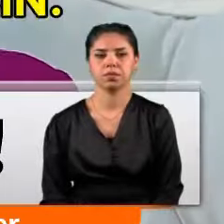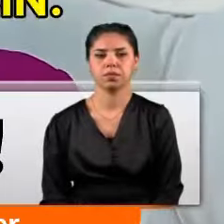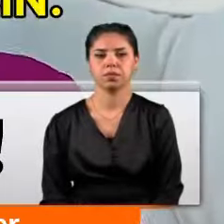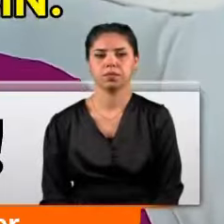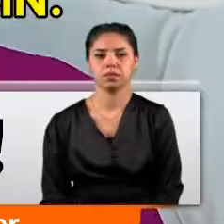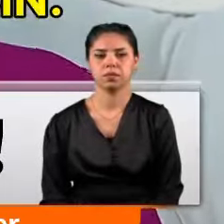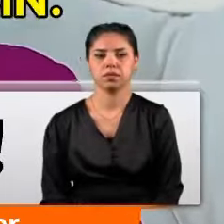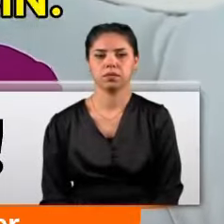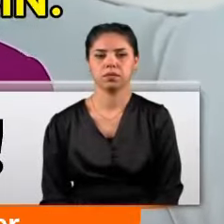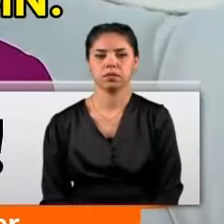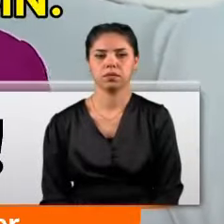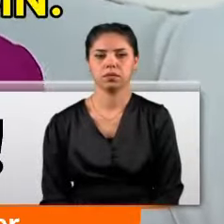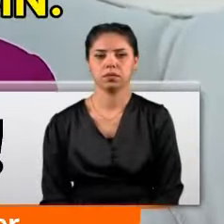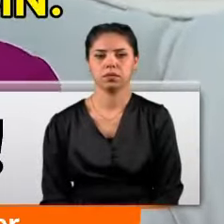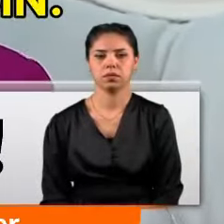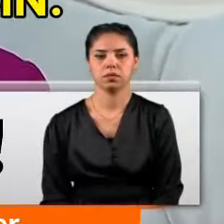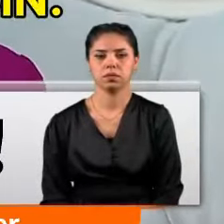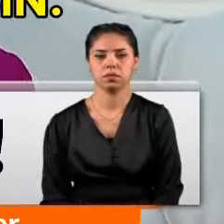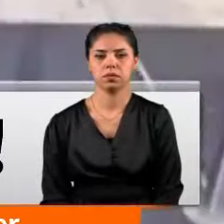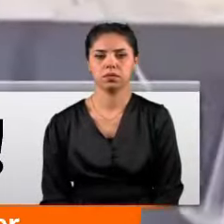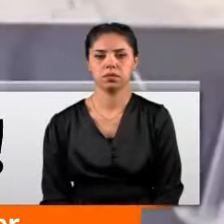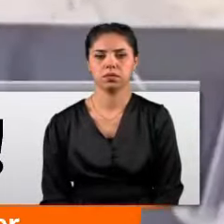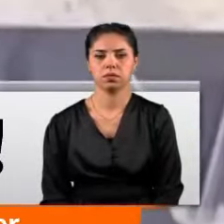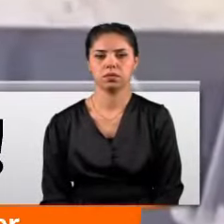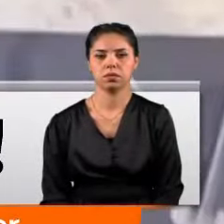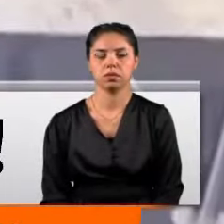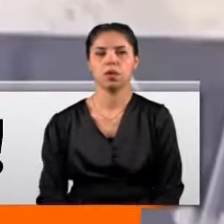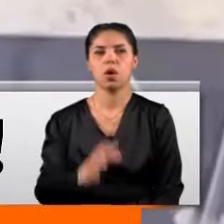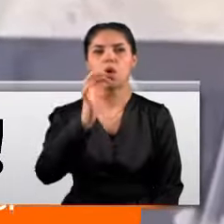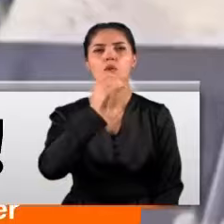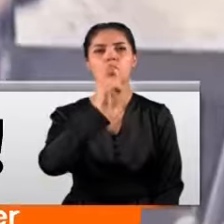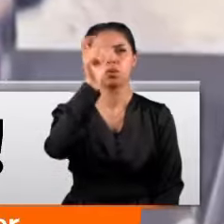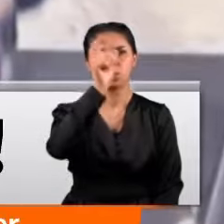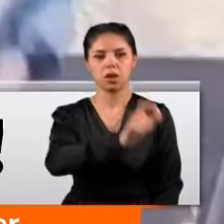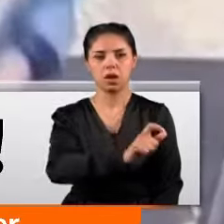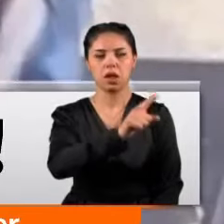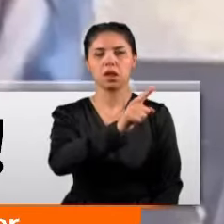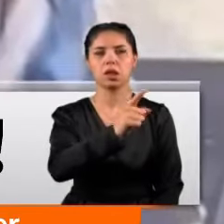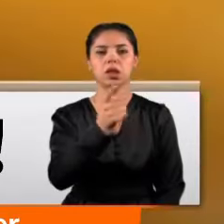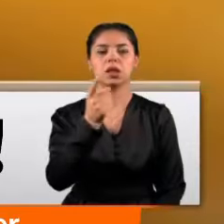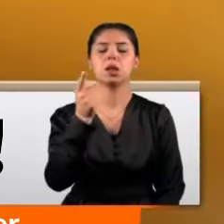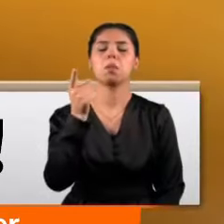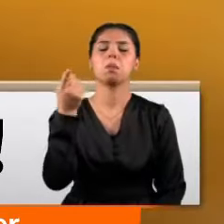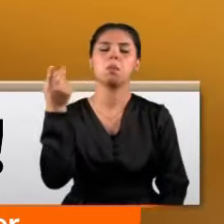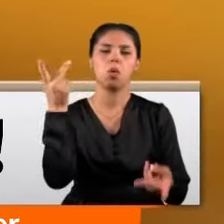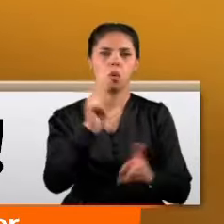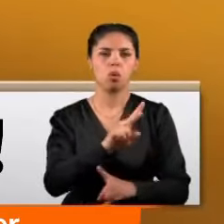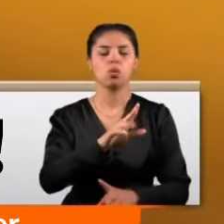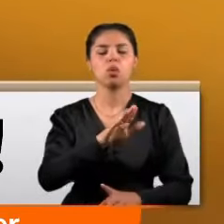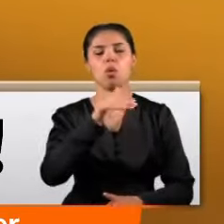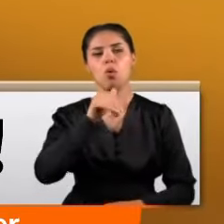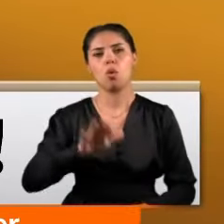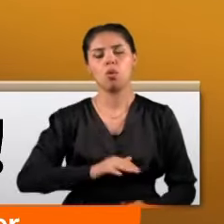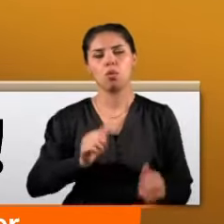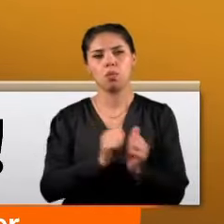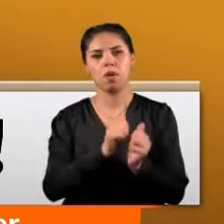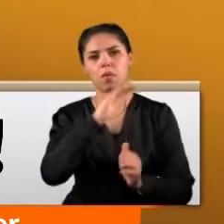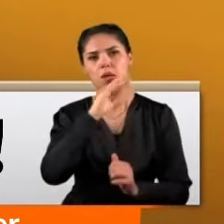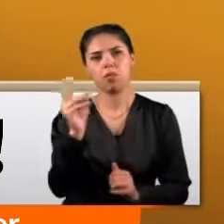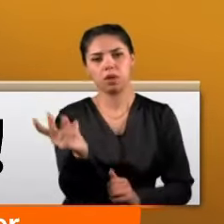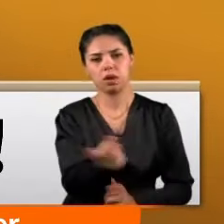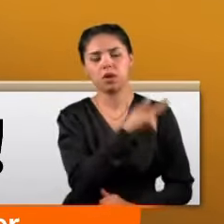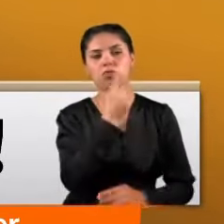Ben nasıl ölüsünü ağlıyorsam o da dirisini ağlasın. Oğuz Murat Acı'yı hayattan koparan oğlunu yurt dışına kaçıran Eylem